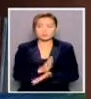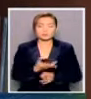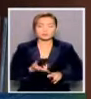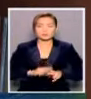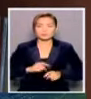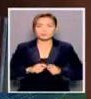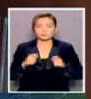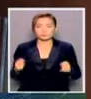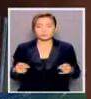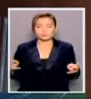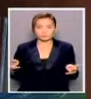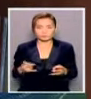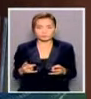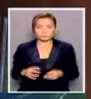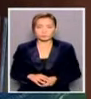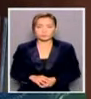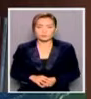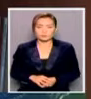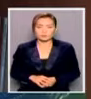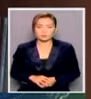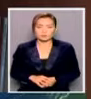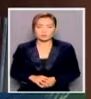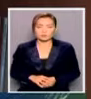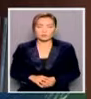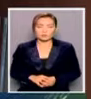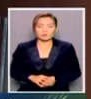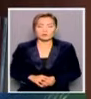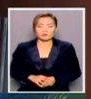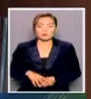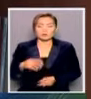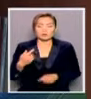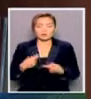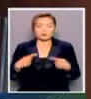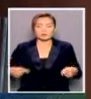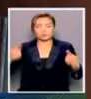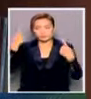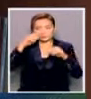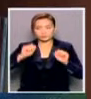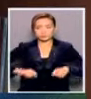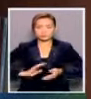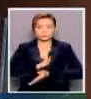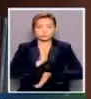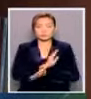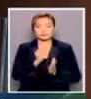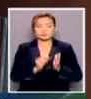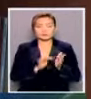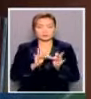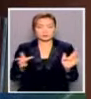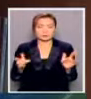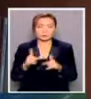ғана ерекшеленбейді. Ол жерде жаңағы мысалы ата жұрт дейтін айдар бар. Немесе басқа да айдарларда